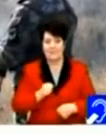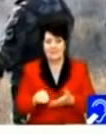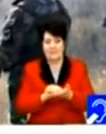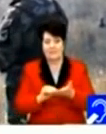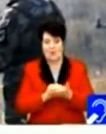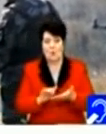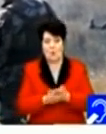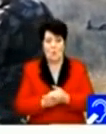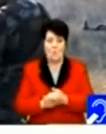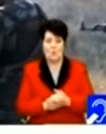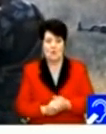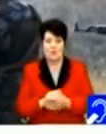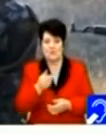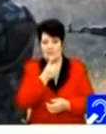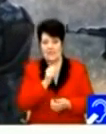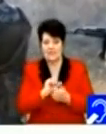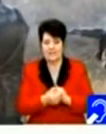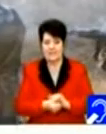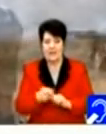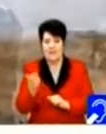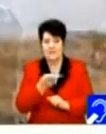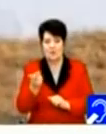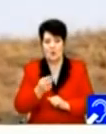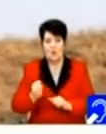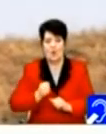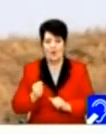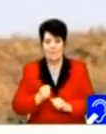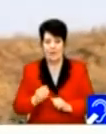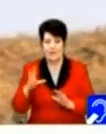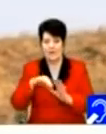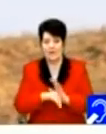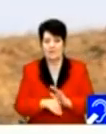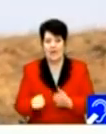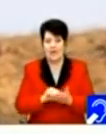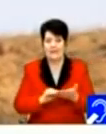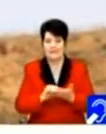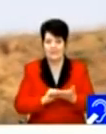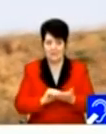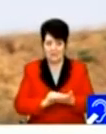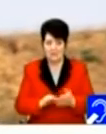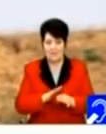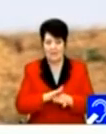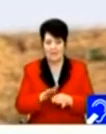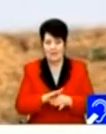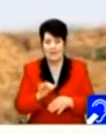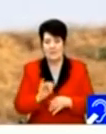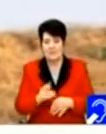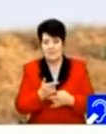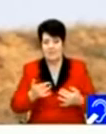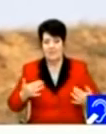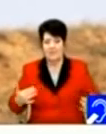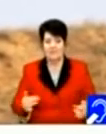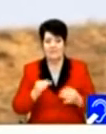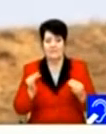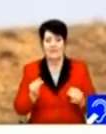antrenamente comune și schimburi de experiență între cele două armate. În cadrul exercițiului, soldații execută trageri, dar și diverse alte misiuni